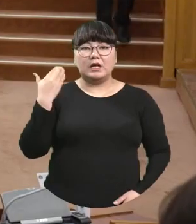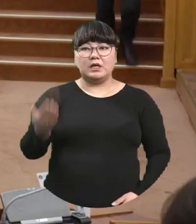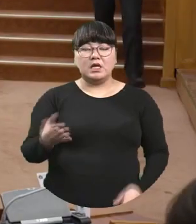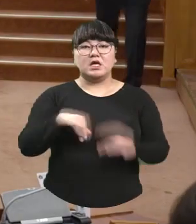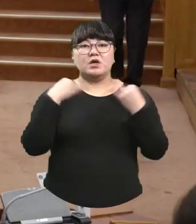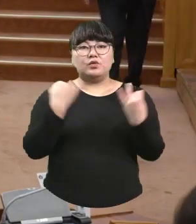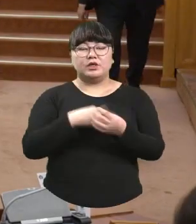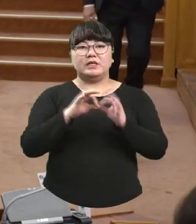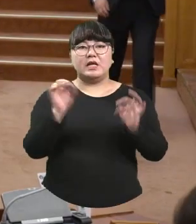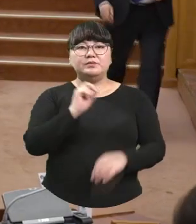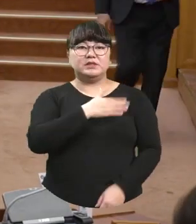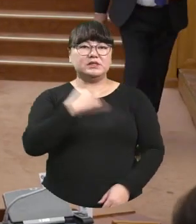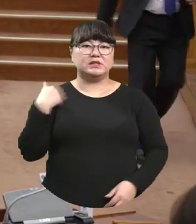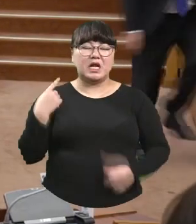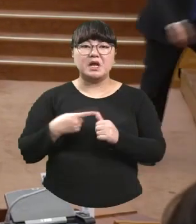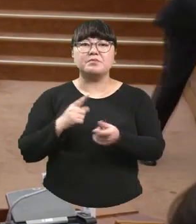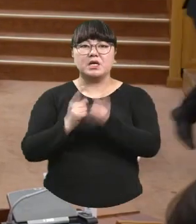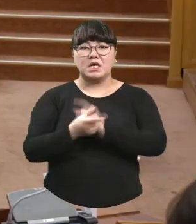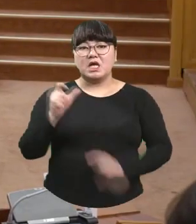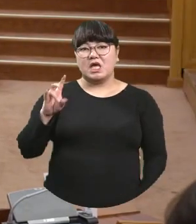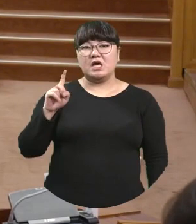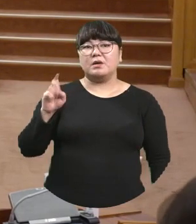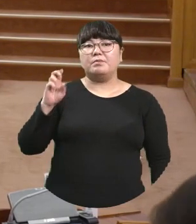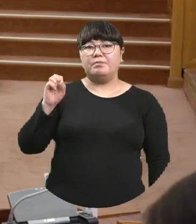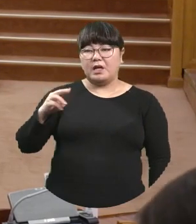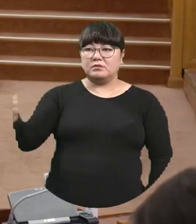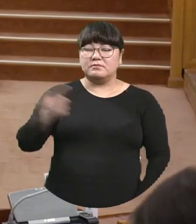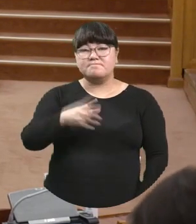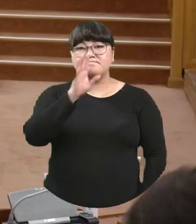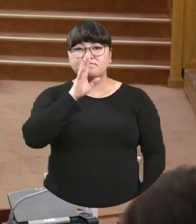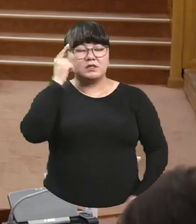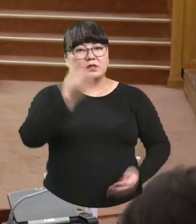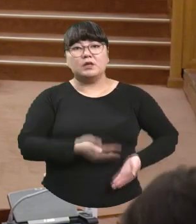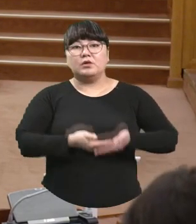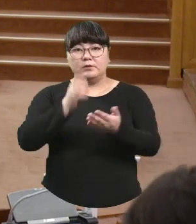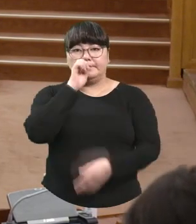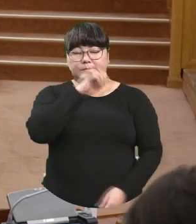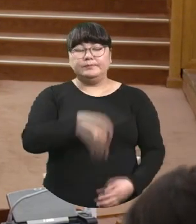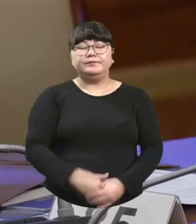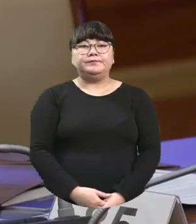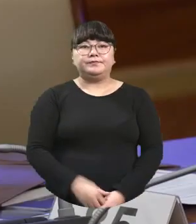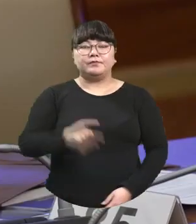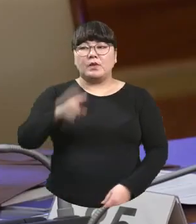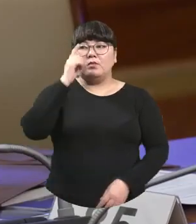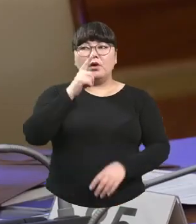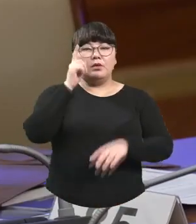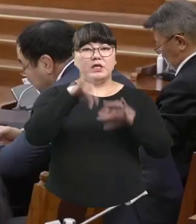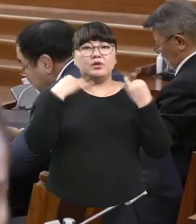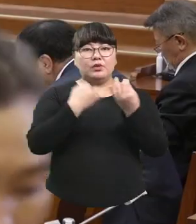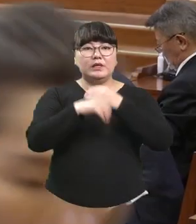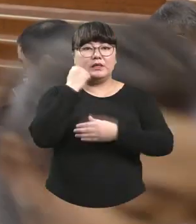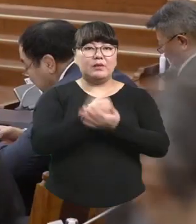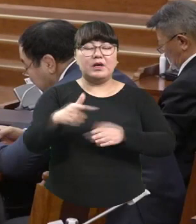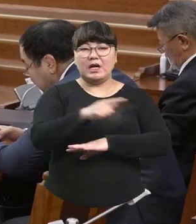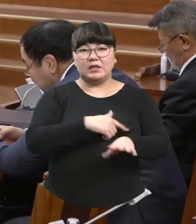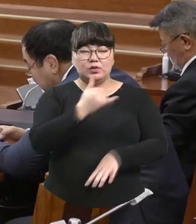зандал шатар улсын хурлын ерөнхий нарийн бичгийн даргаар дамжны энх хотыг томилуулахаар санал болгож байгаагаа танилцууллаа. Монгол улсын хурлын